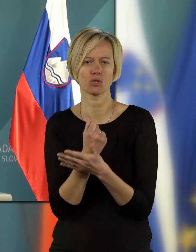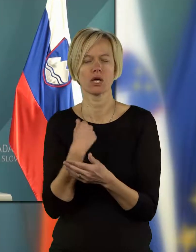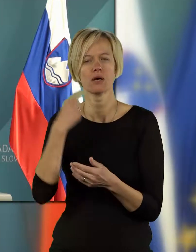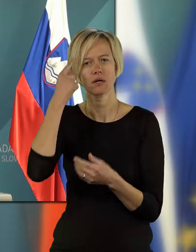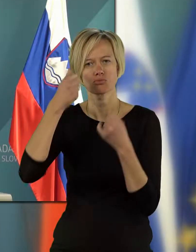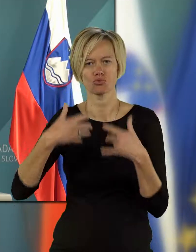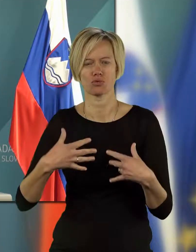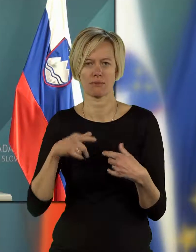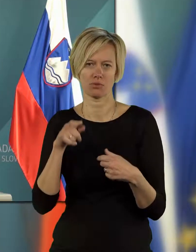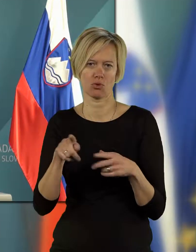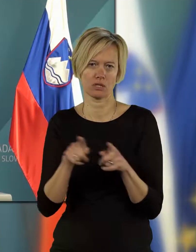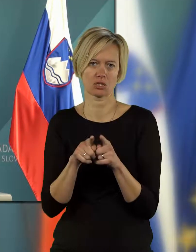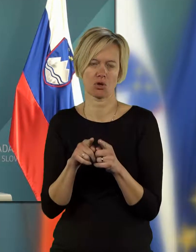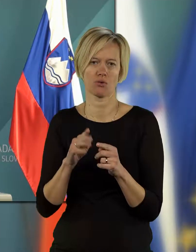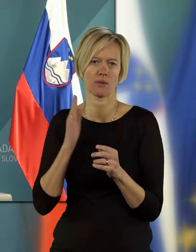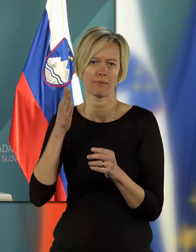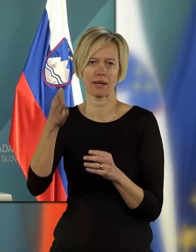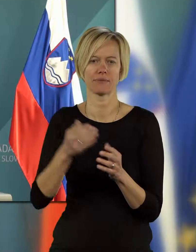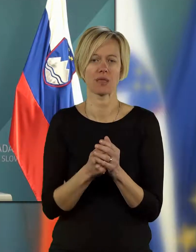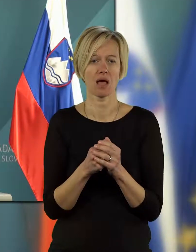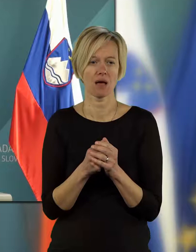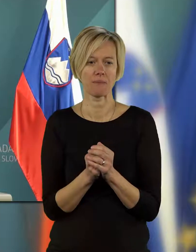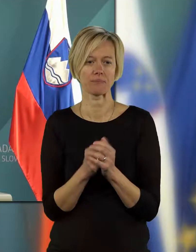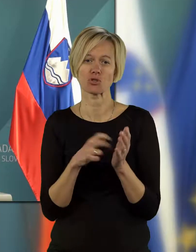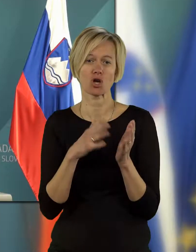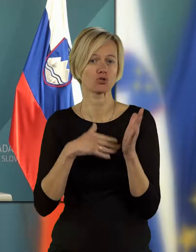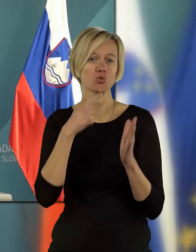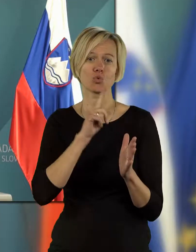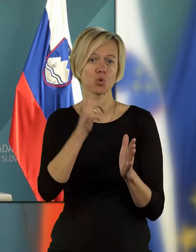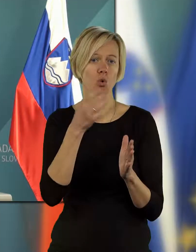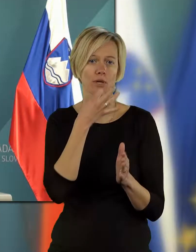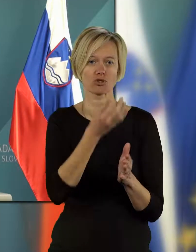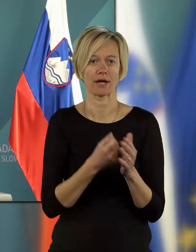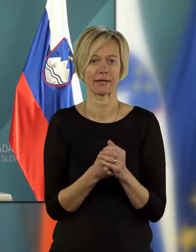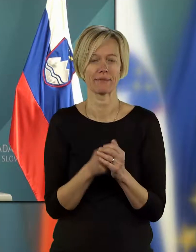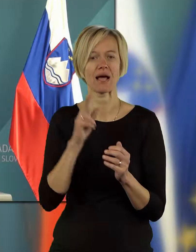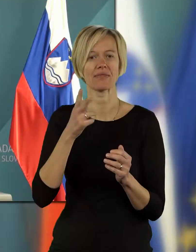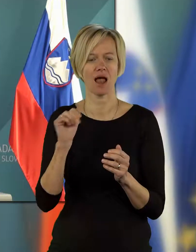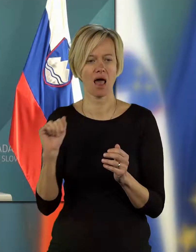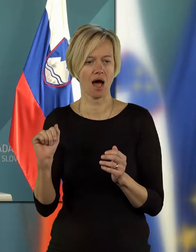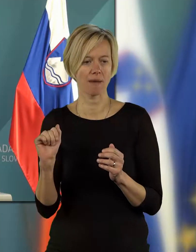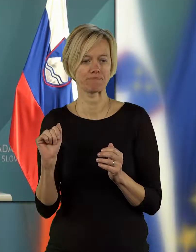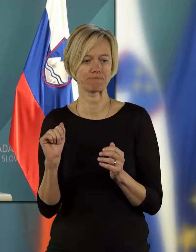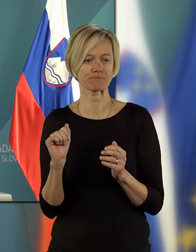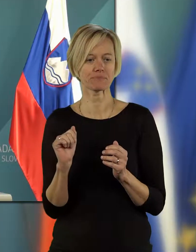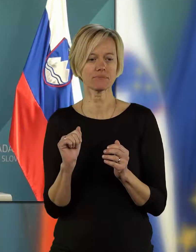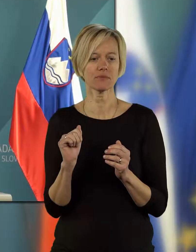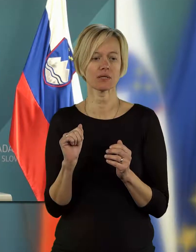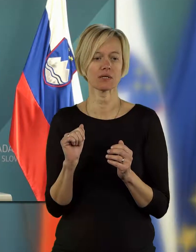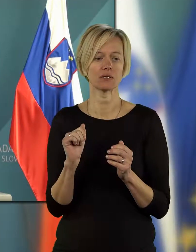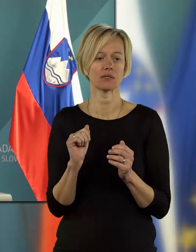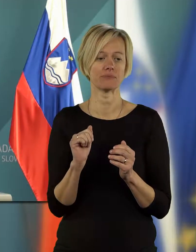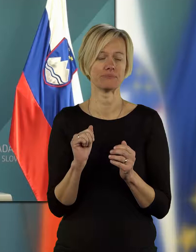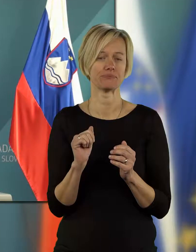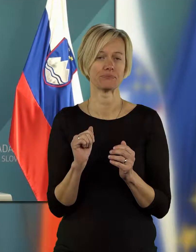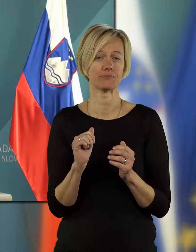tudi na tako držo v prihodnje. Lahko še kakšno drugo vprašanje? Kanala.